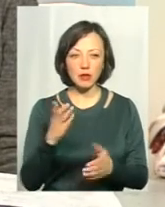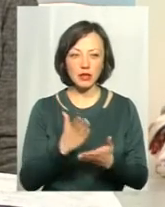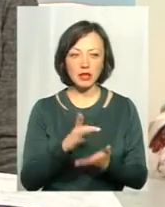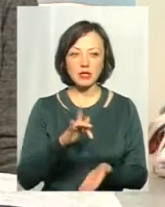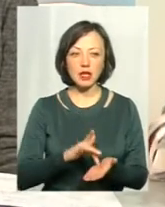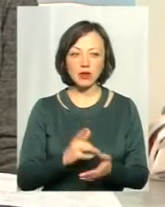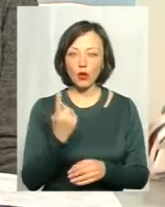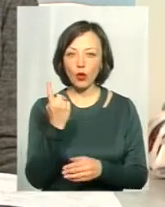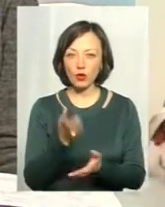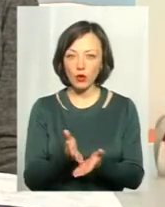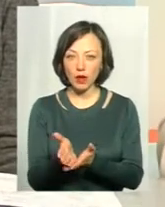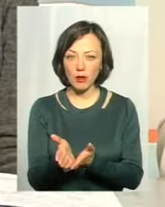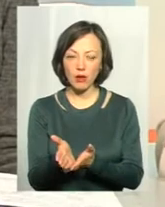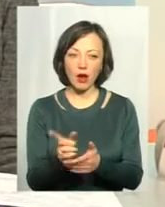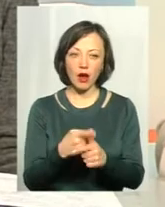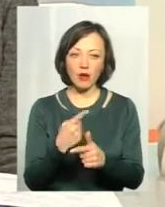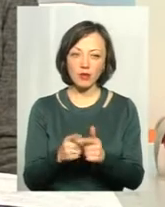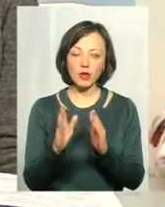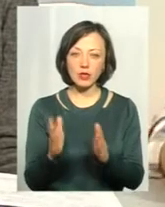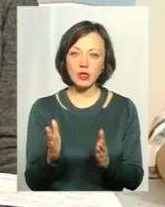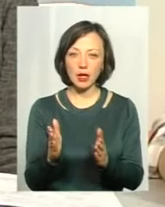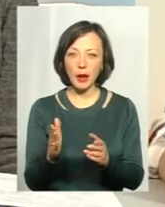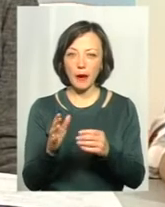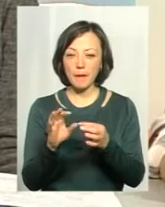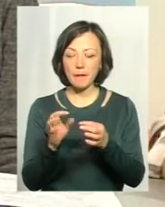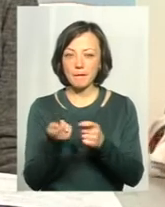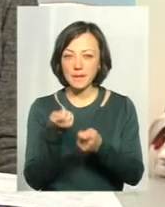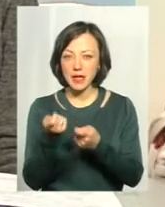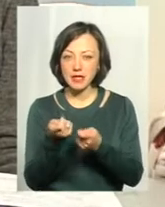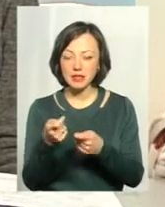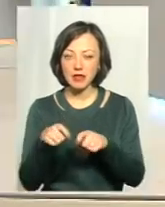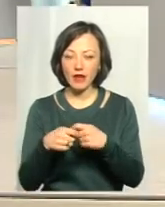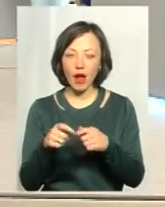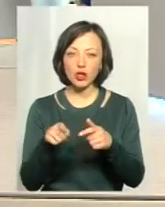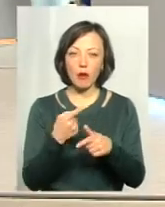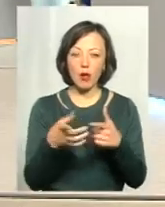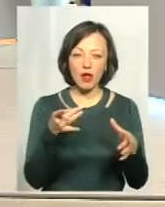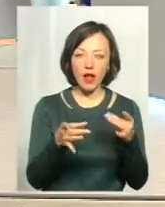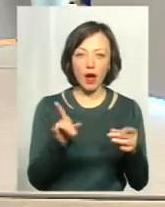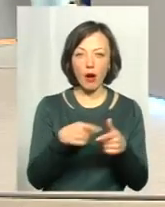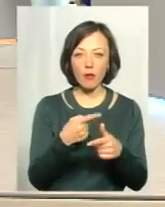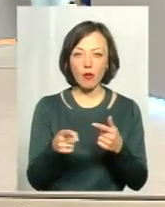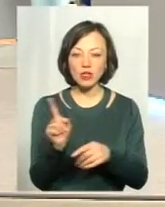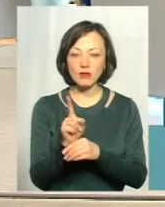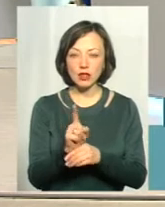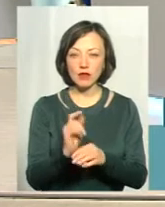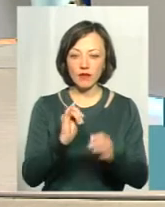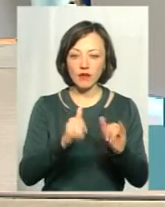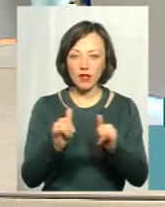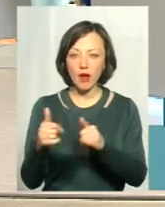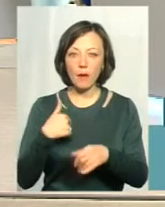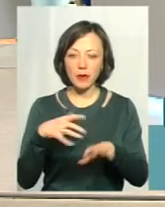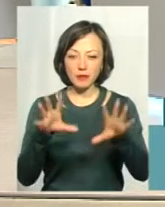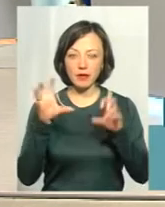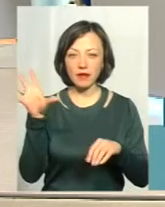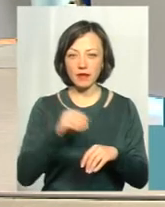центр одного напрямку. Наприклад, або тільки бісер в'яжуть, або тільки глиною займаються, або тільки свічки виливають. Ми перейняли весь